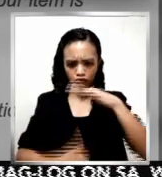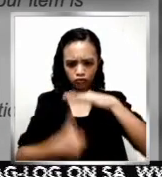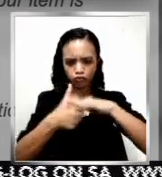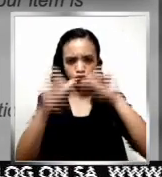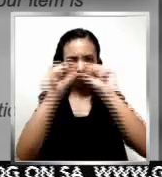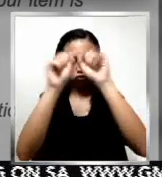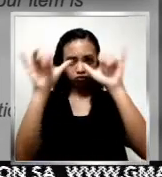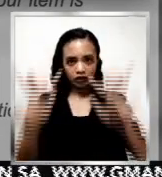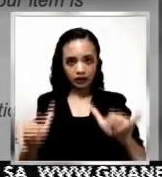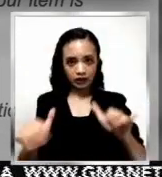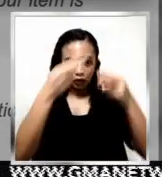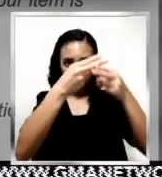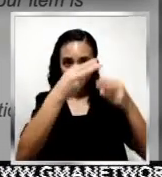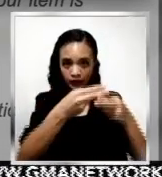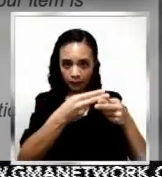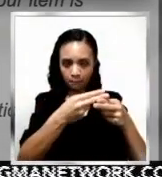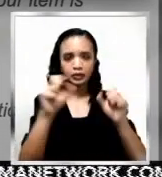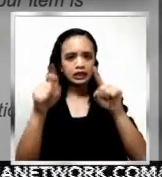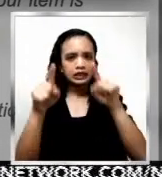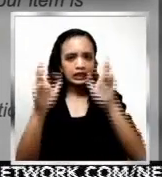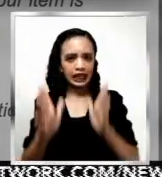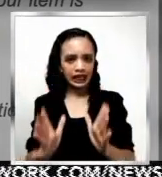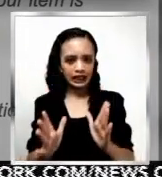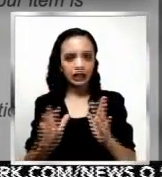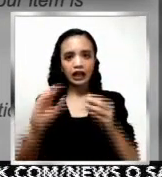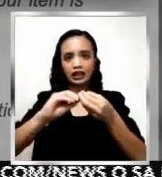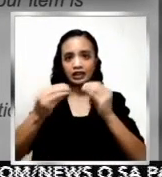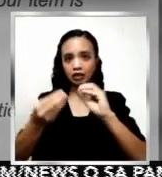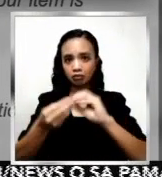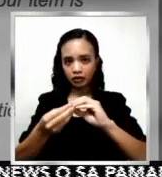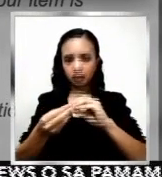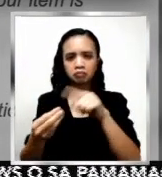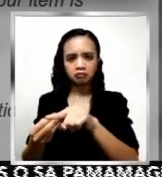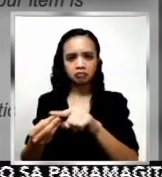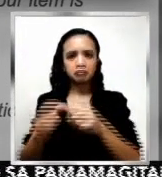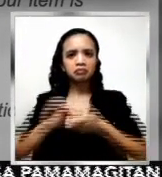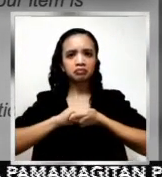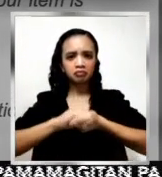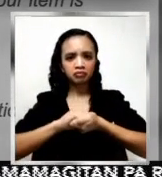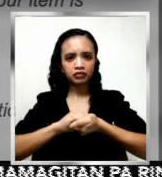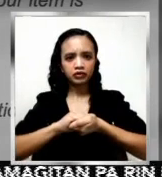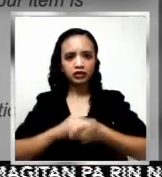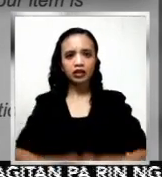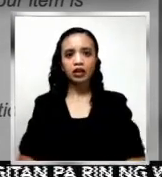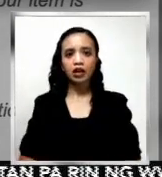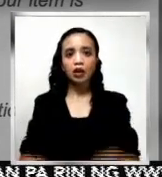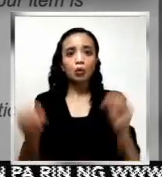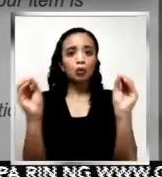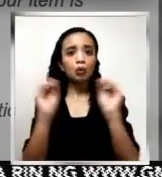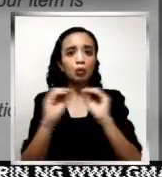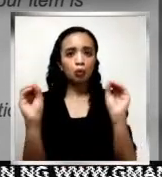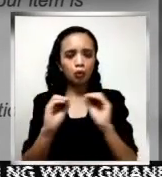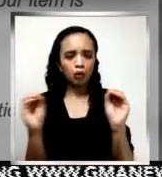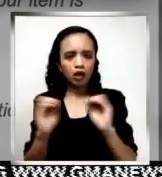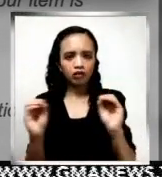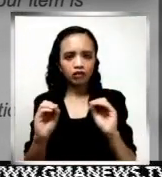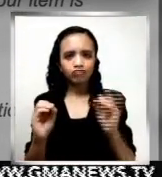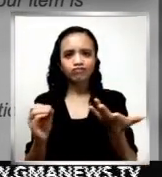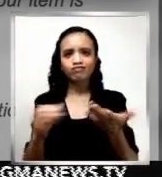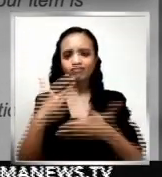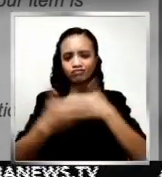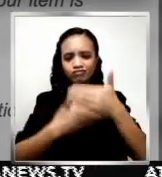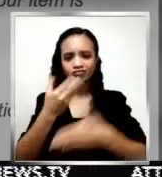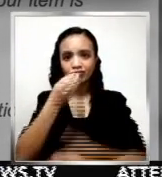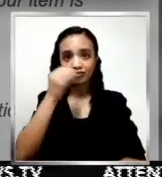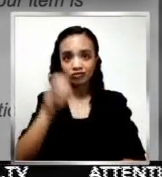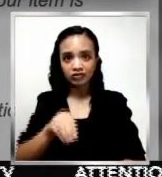cellphone number ng amanoy Lala Move partner driver. Wala rin naman ang partikular na order number ang transaksyon kaya hindi ito matukoy